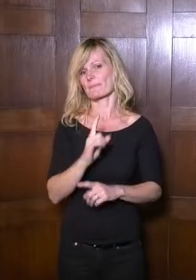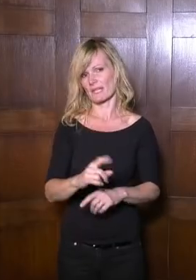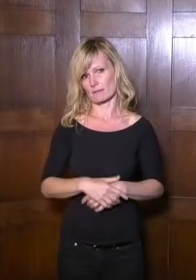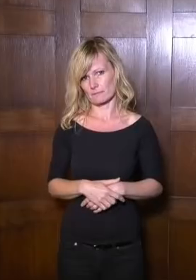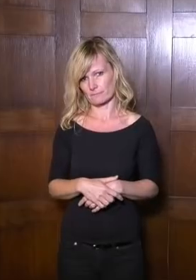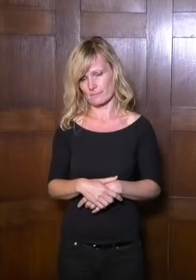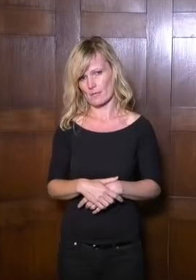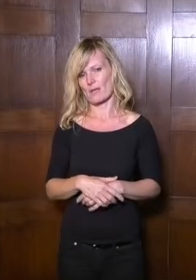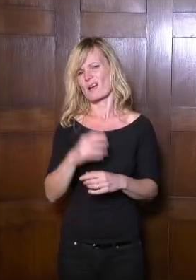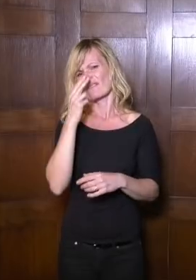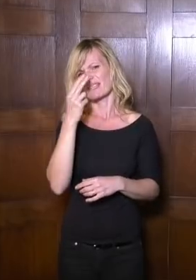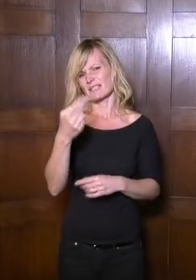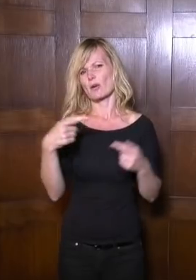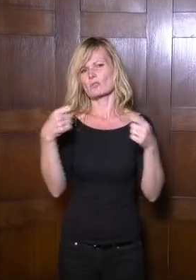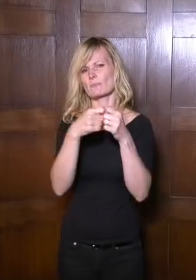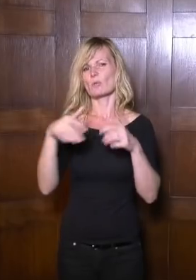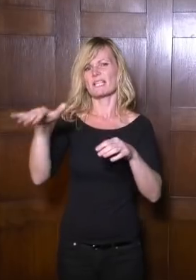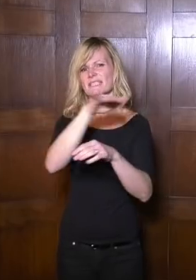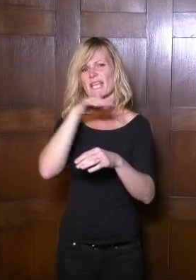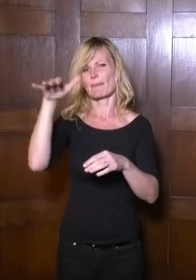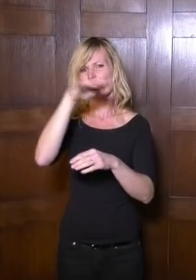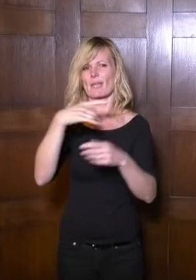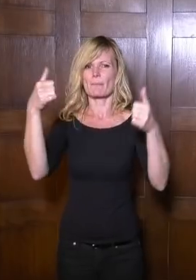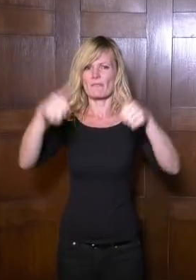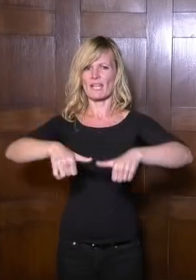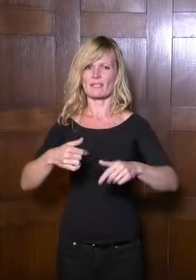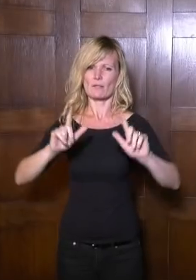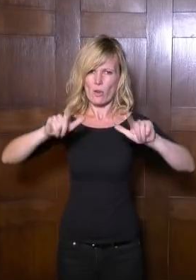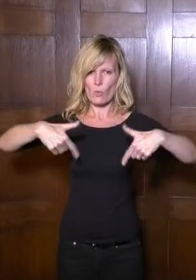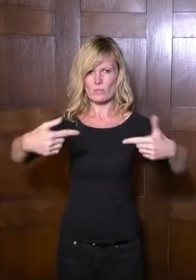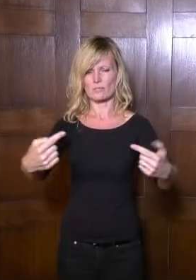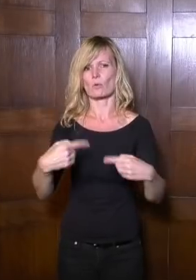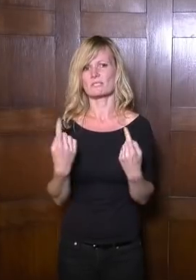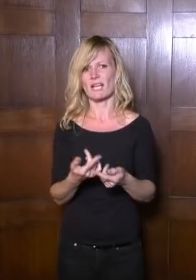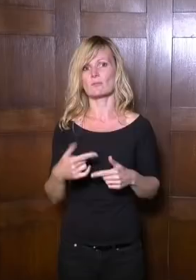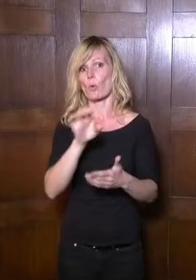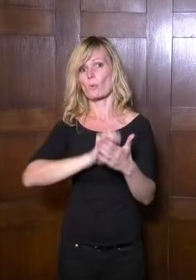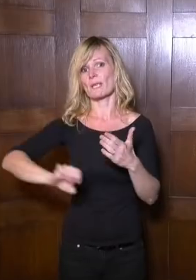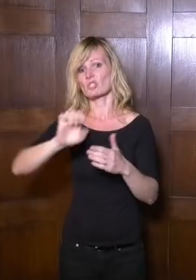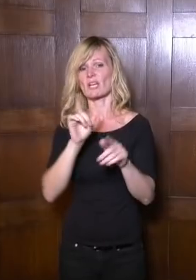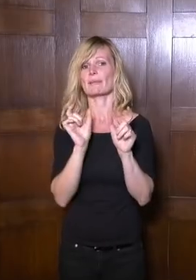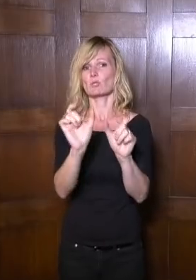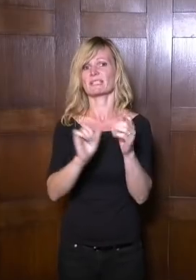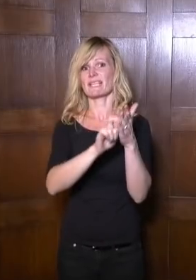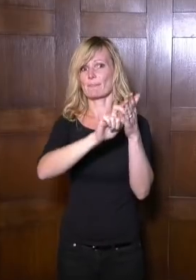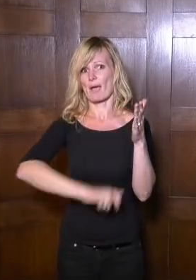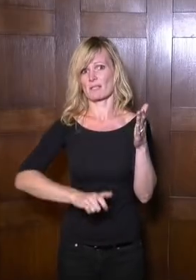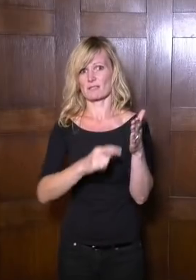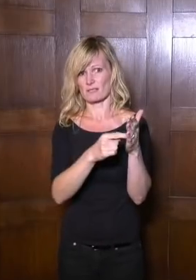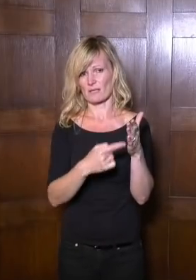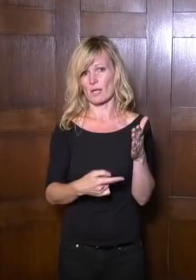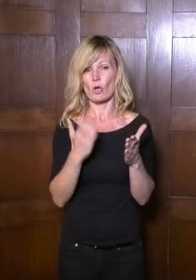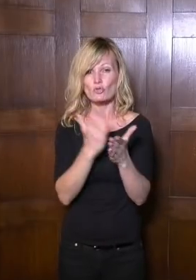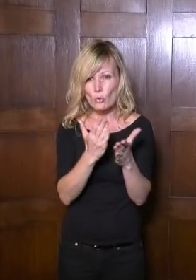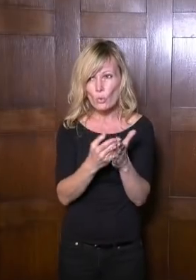wenn eine solche Pflicht auf Bundesebene eingeführt und über einen europäischen Immunitätspass, an dessen Einführung man schon